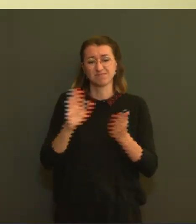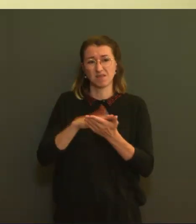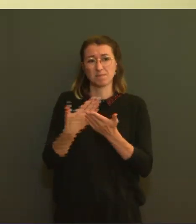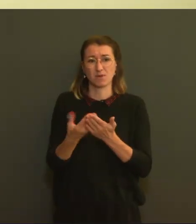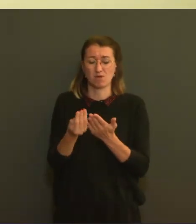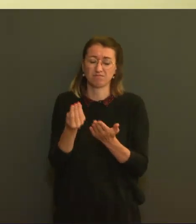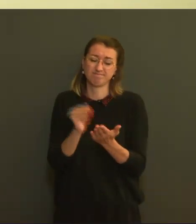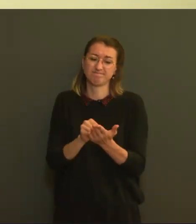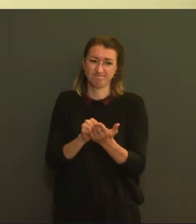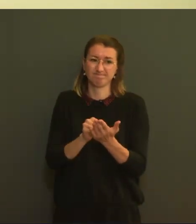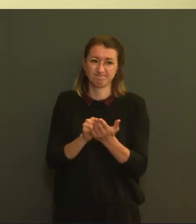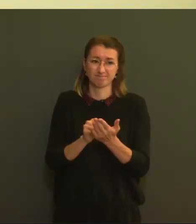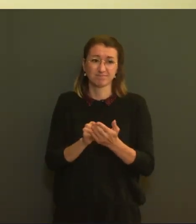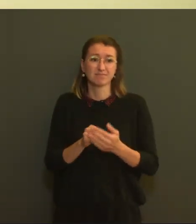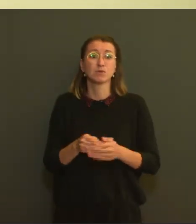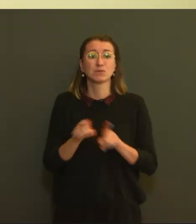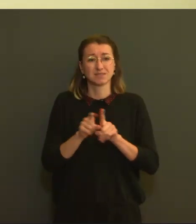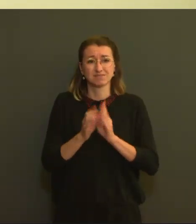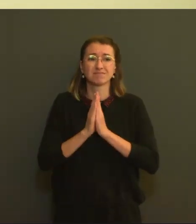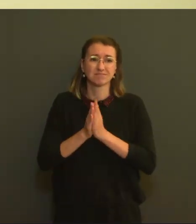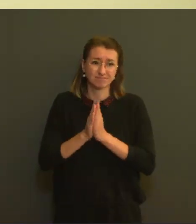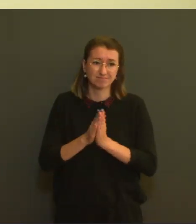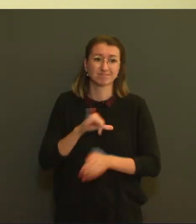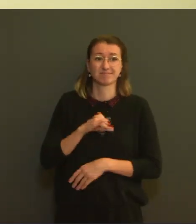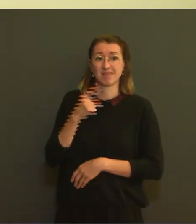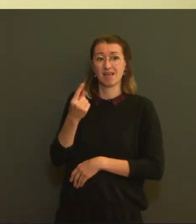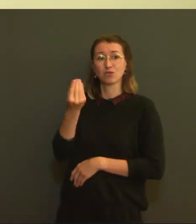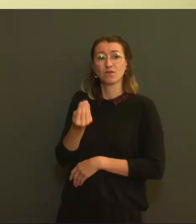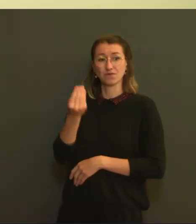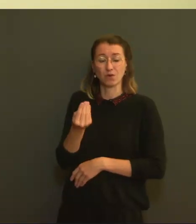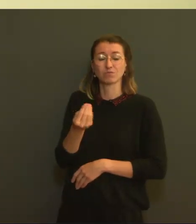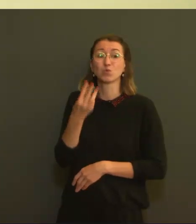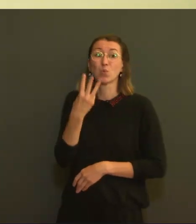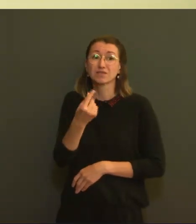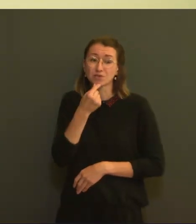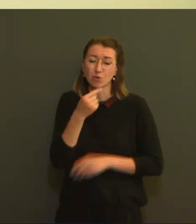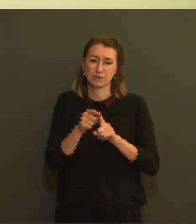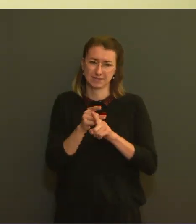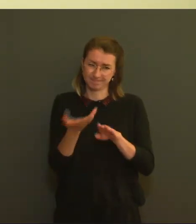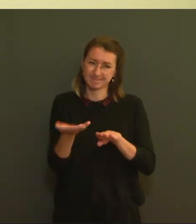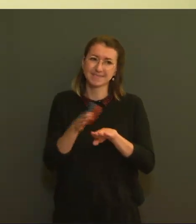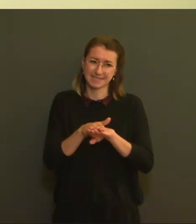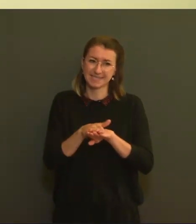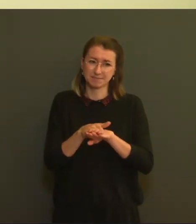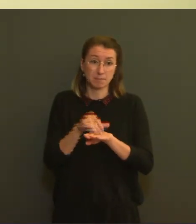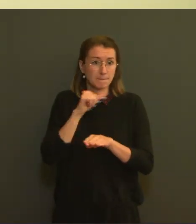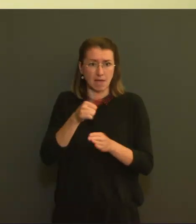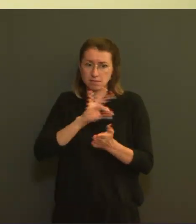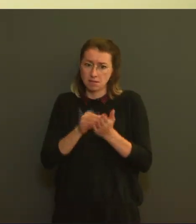également qu'on a déploré le décès d'un enfant de 3 ans, mais c'est en dehors de la période suivie par ce rapport.